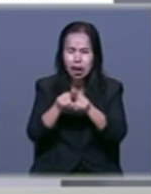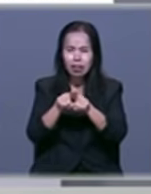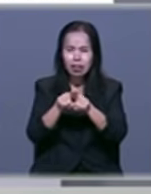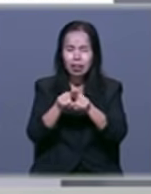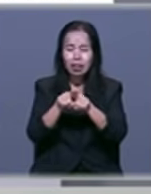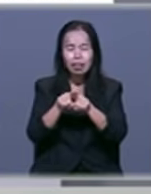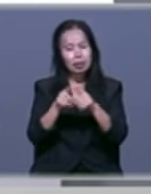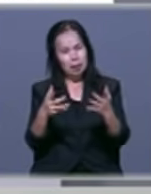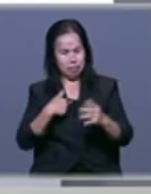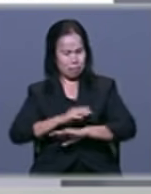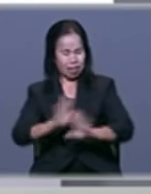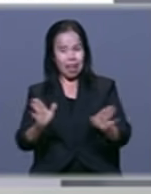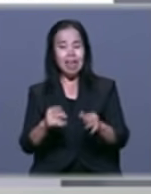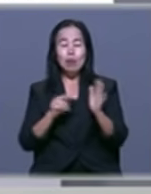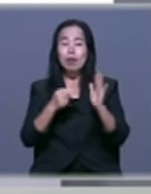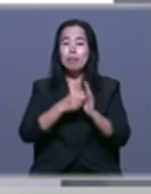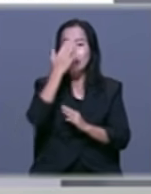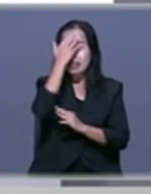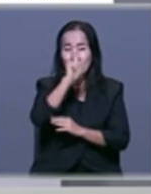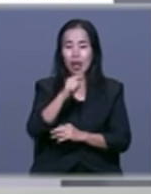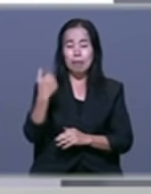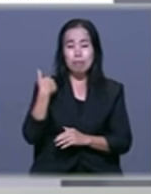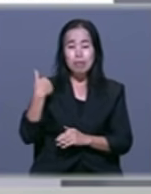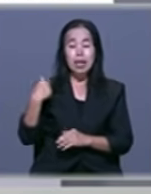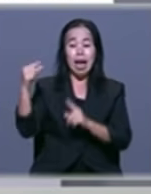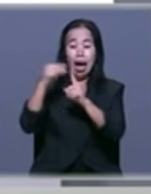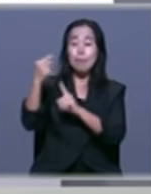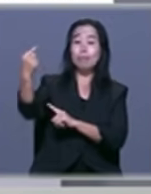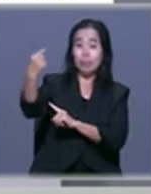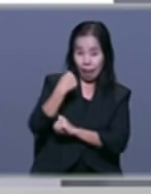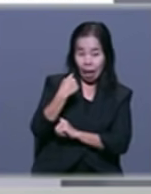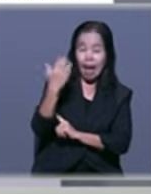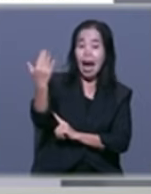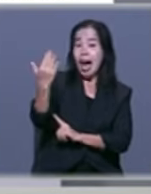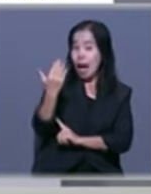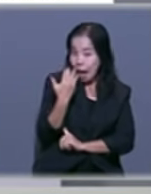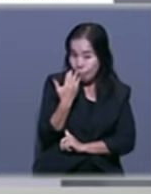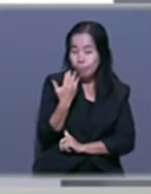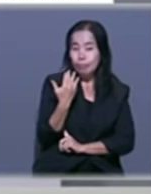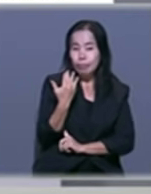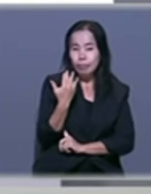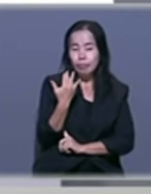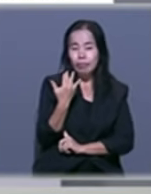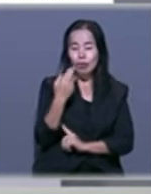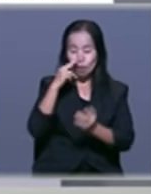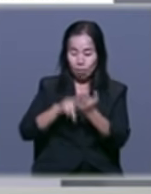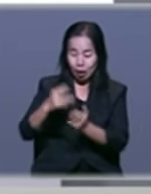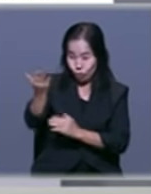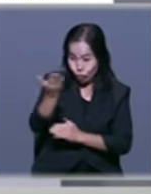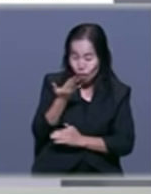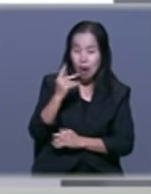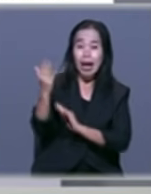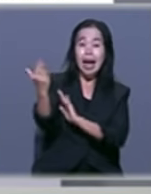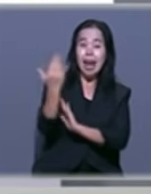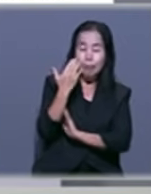เพราะจริงๆแล้วเนี่ย เวลาที่เขาออกคำสั่งเนี่ย5รายการที่เขาเรียงมาเนี่ยนะฮะ ค่ะ เขาบอกว่